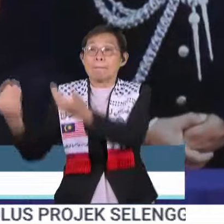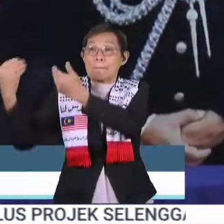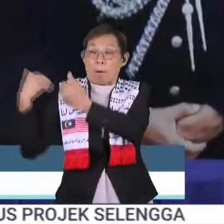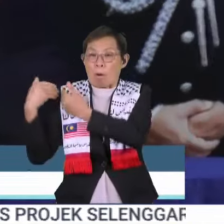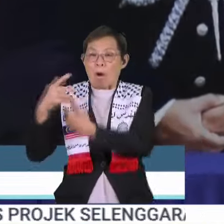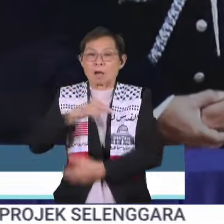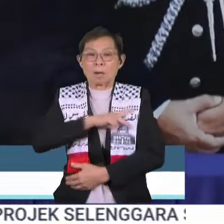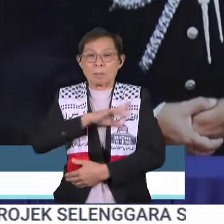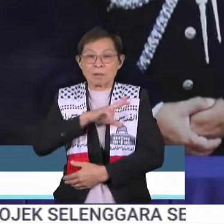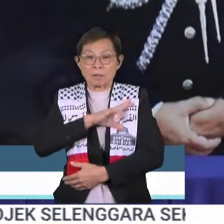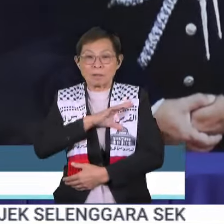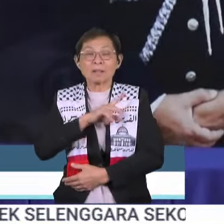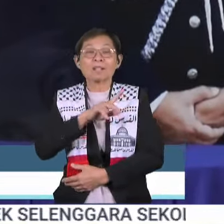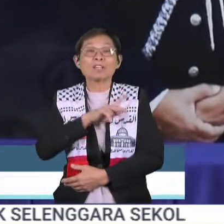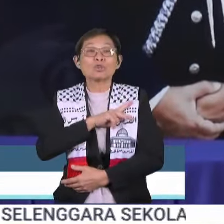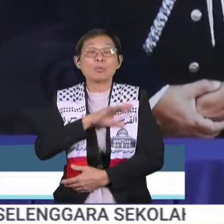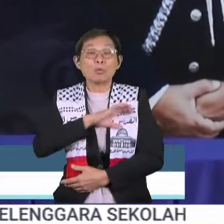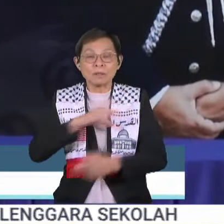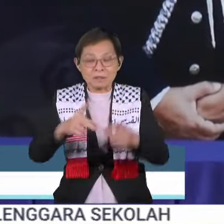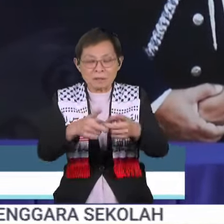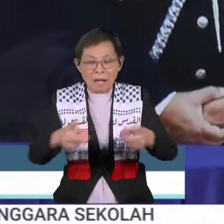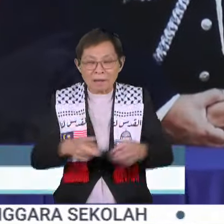ketua polis daerah Petaling